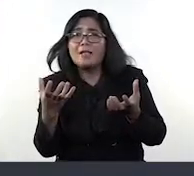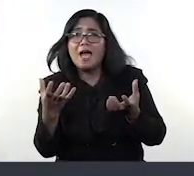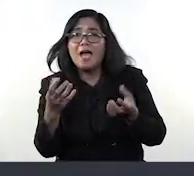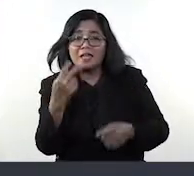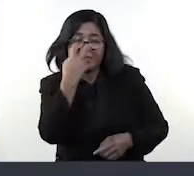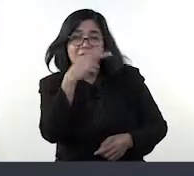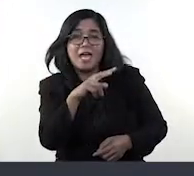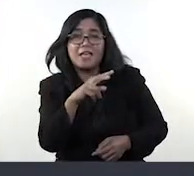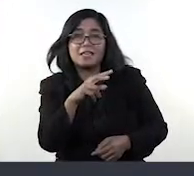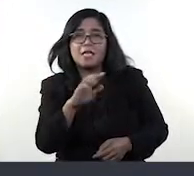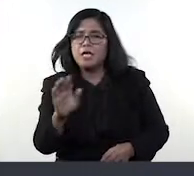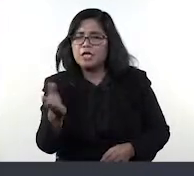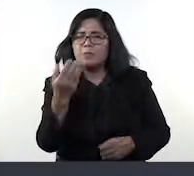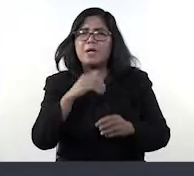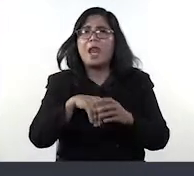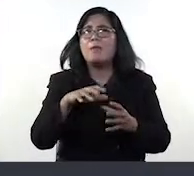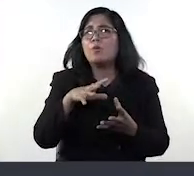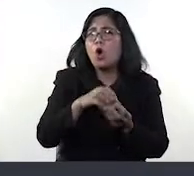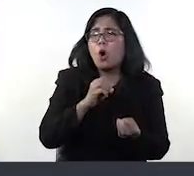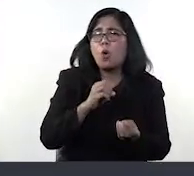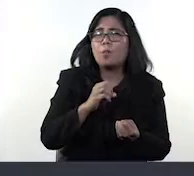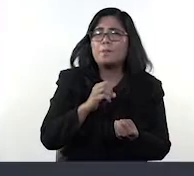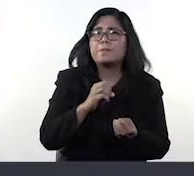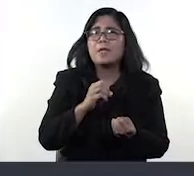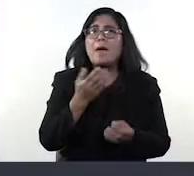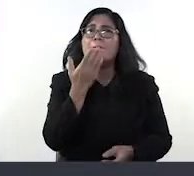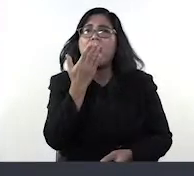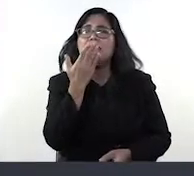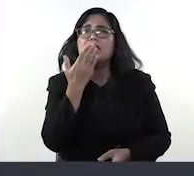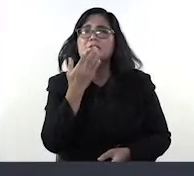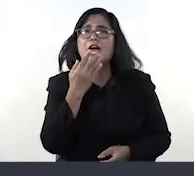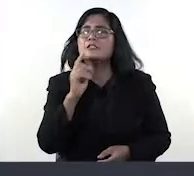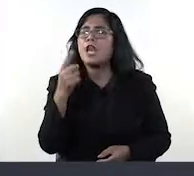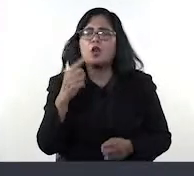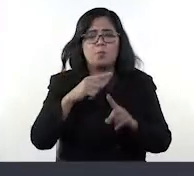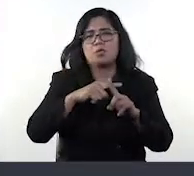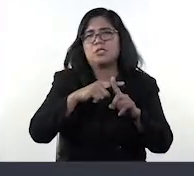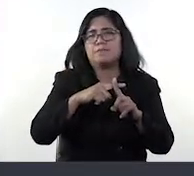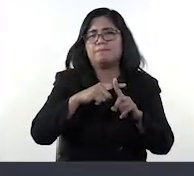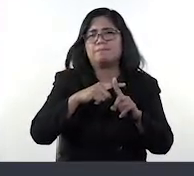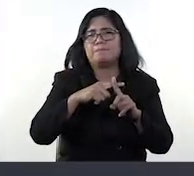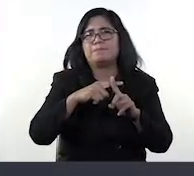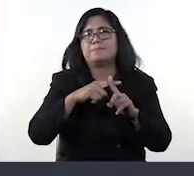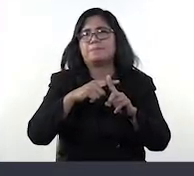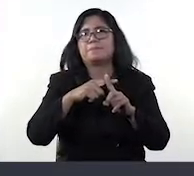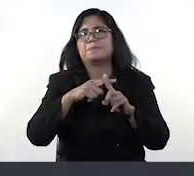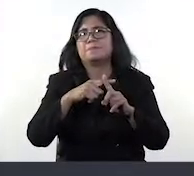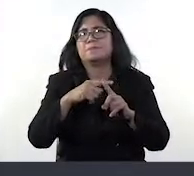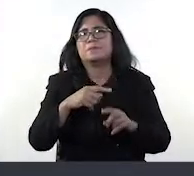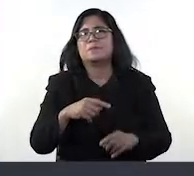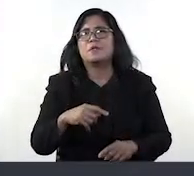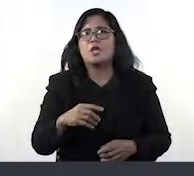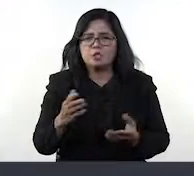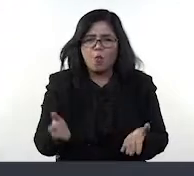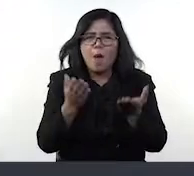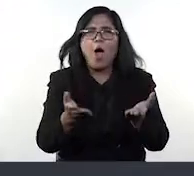orang yang hidupnya dalam roh Indonesia bahasanya kan selalu positif ini